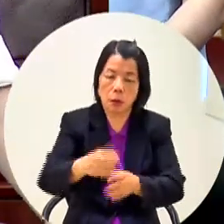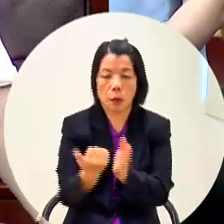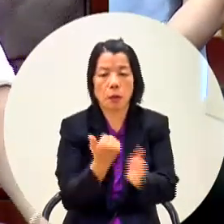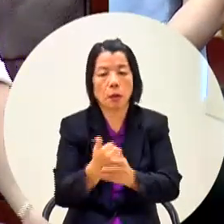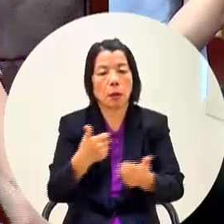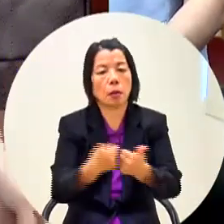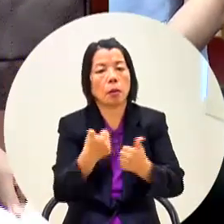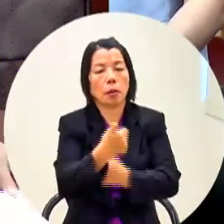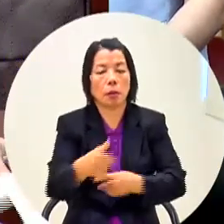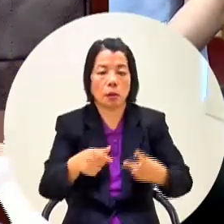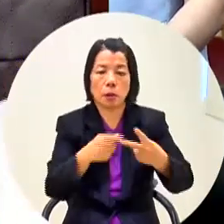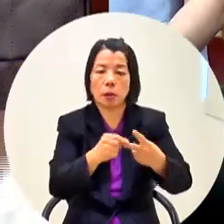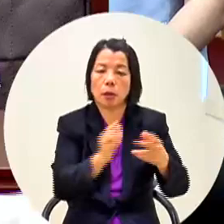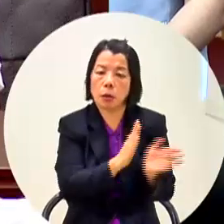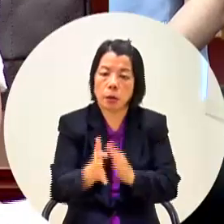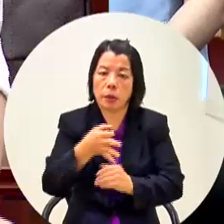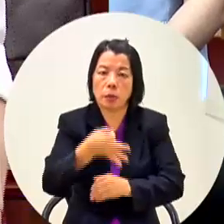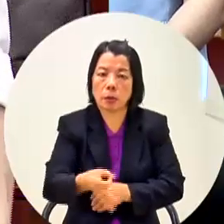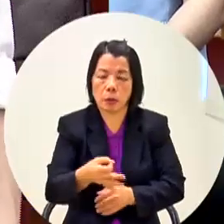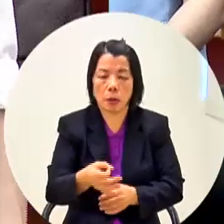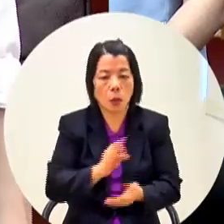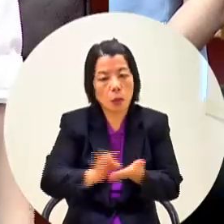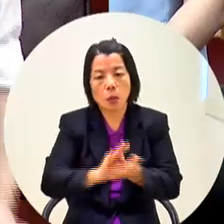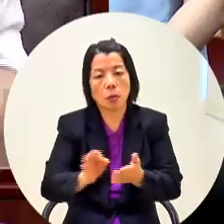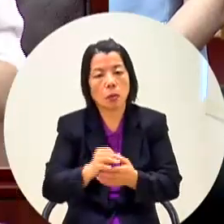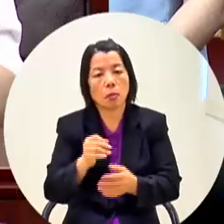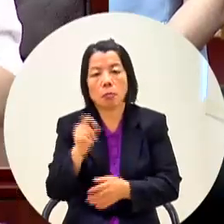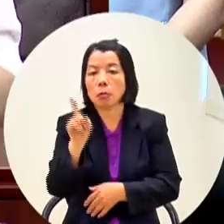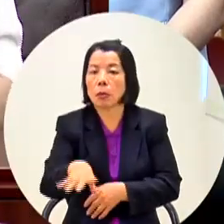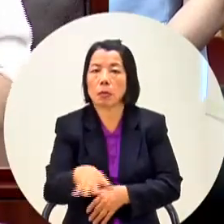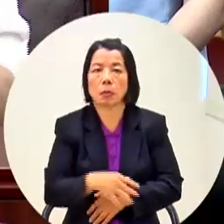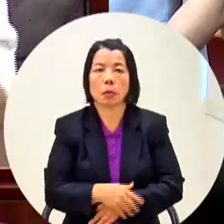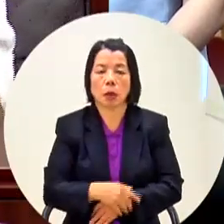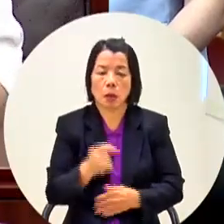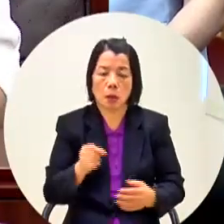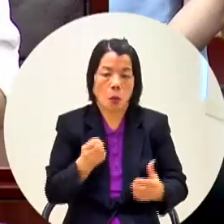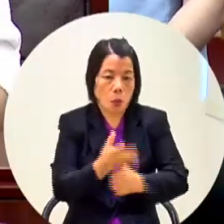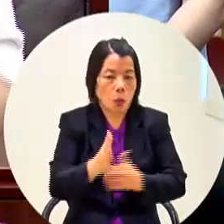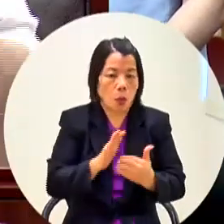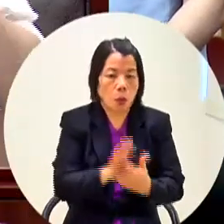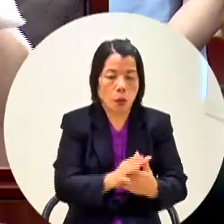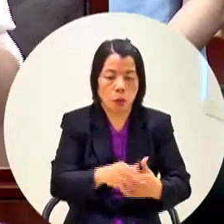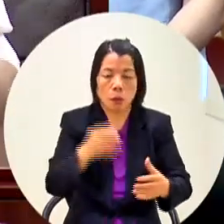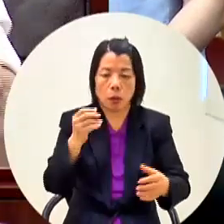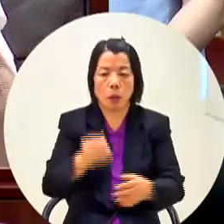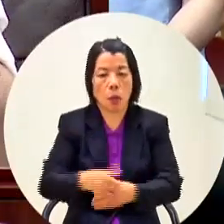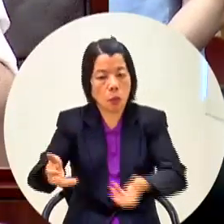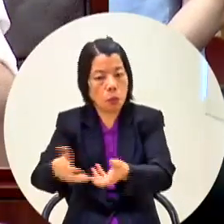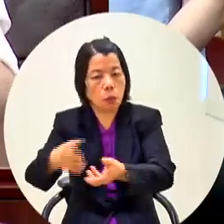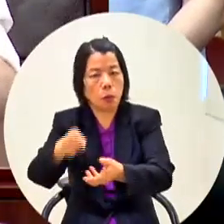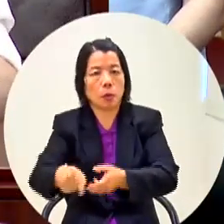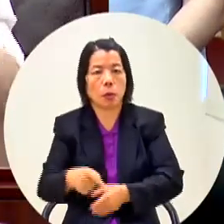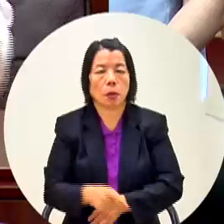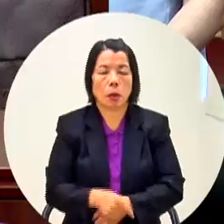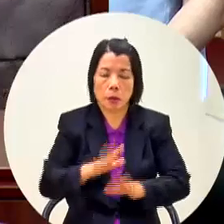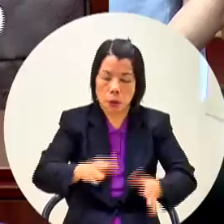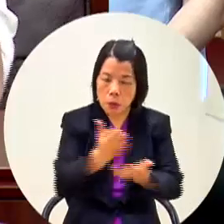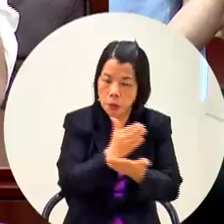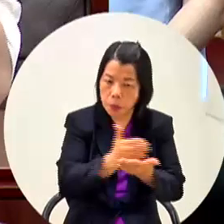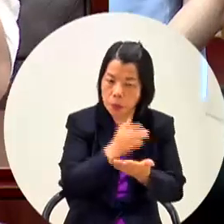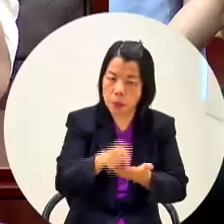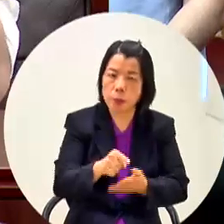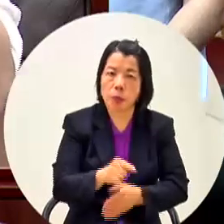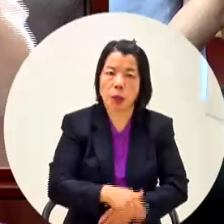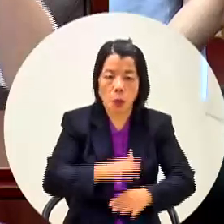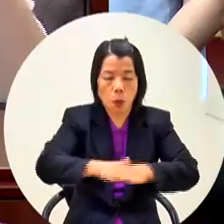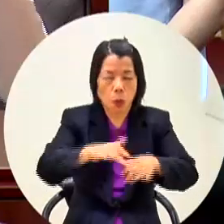第二预备金用那么多干什么？我跟大家报告，除了防疫各种建设，因为今年我们判断会下